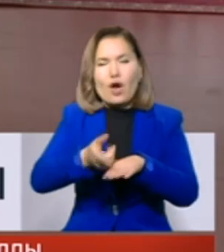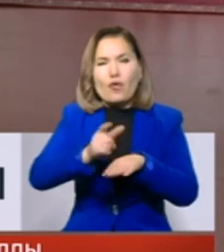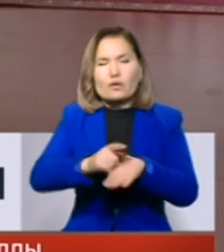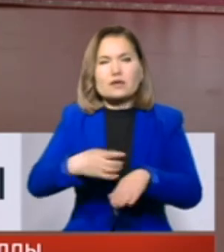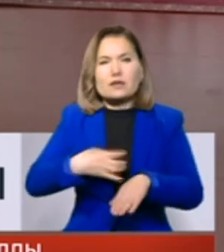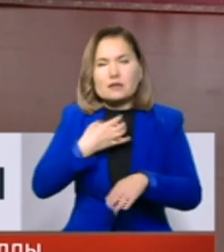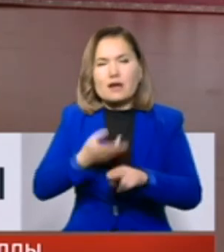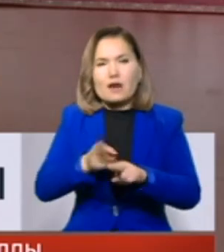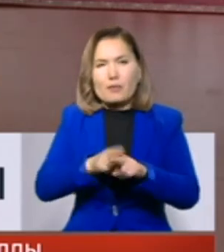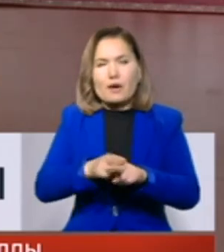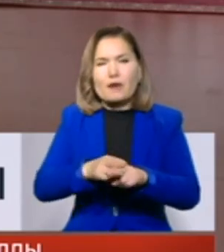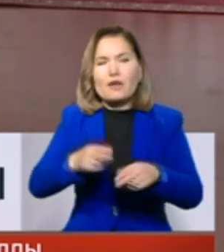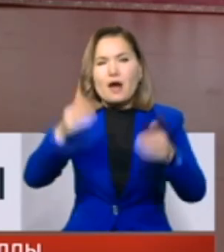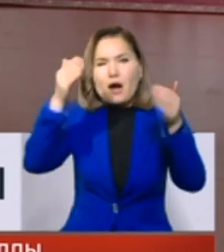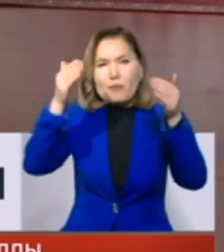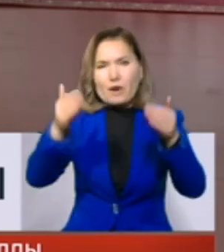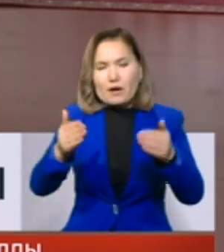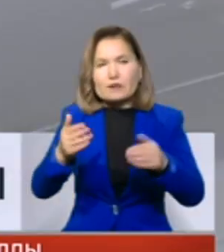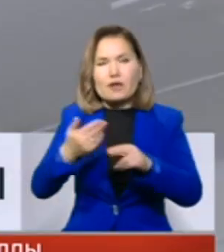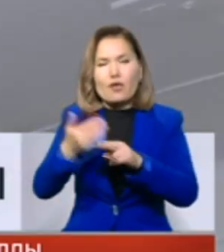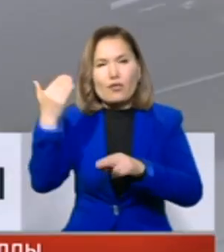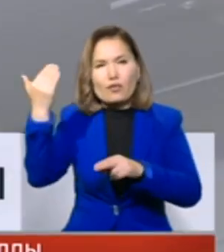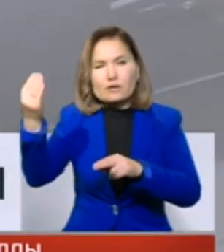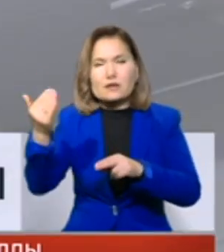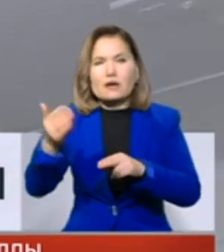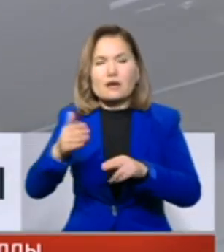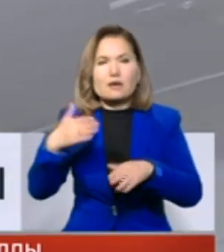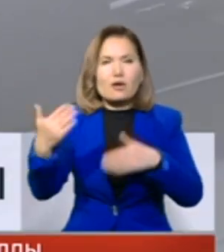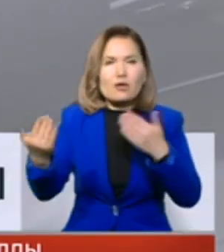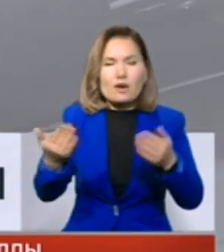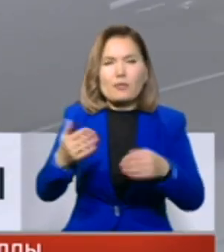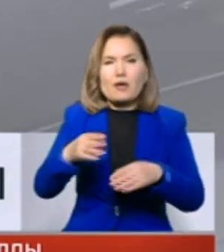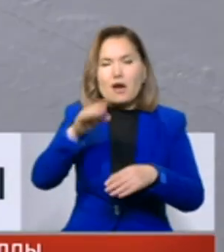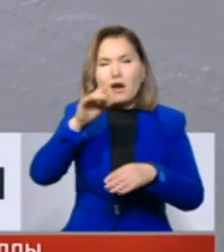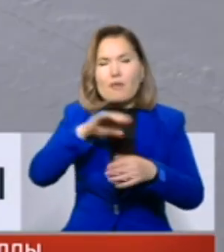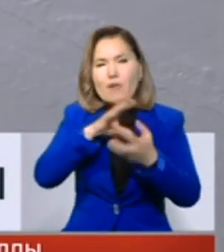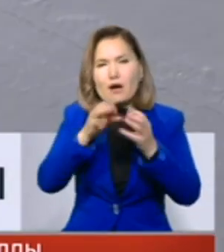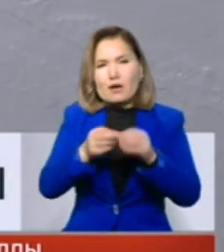кіріп келе жатқанда қабырғалардың жарылып бөліп тұрған жерлерін көрген кезде әрине